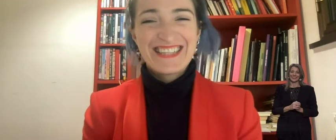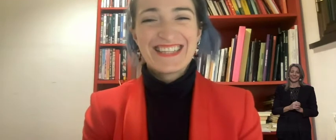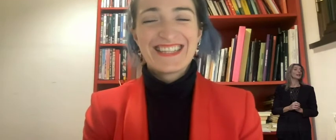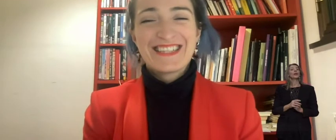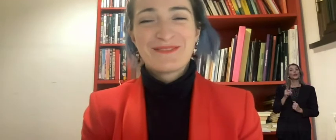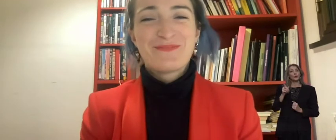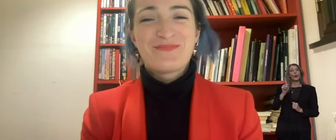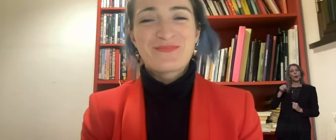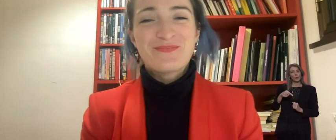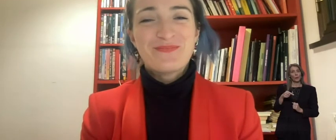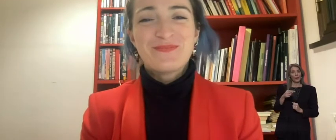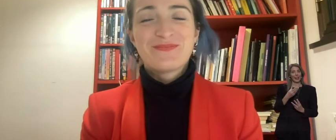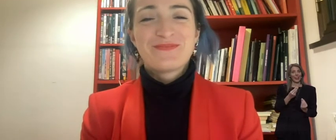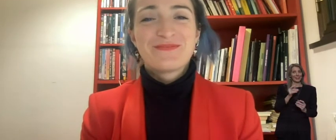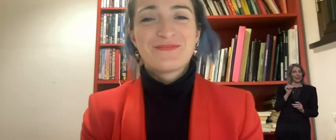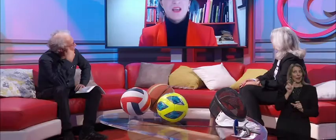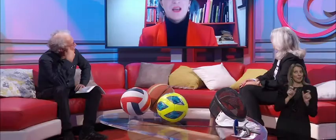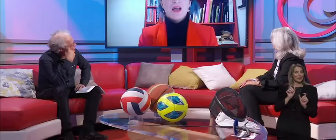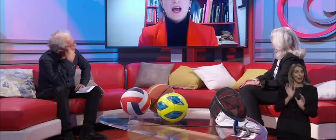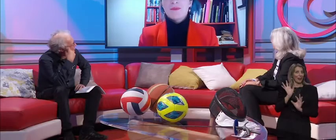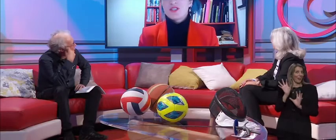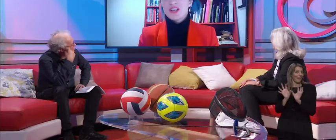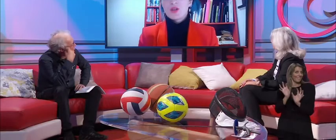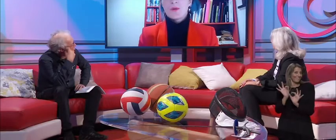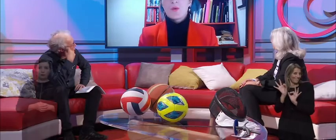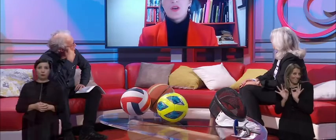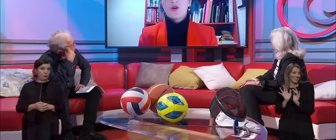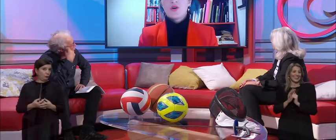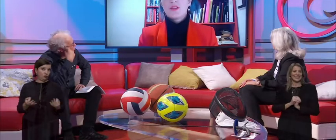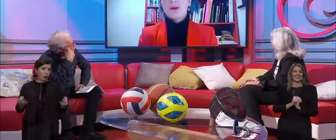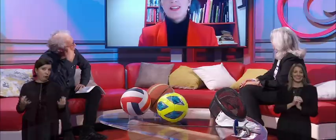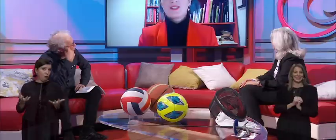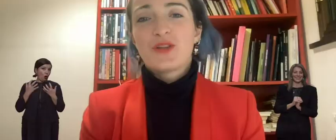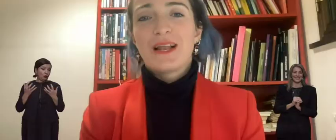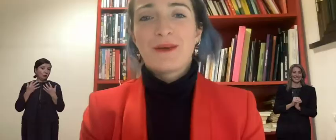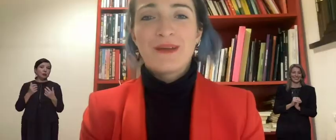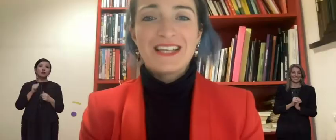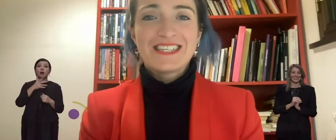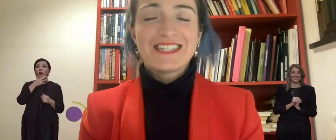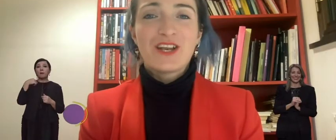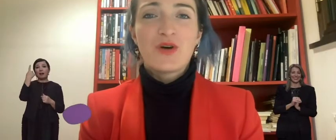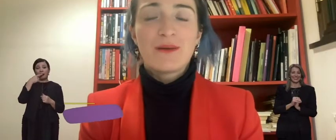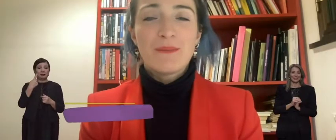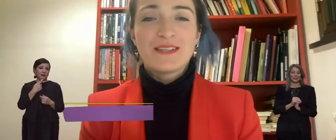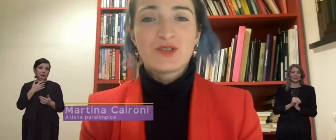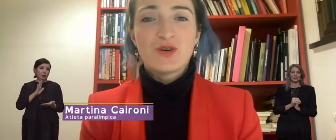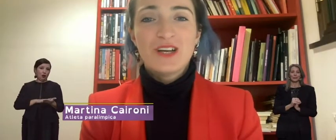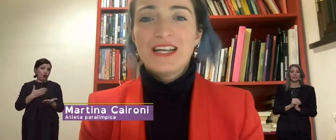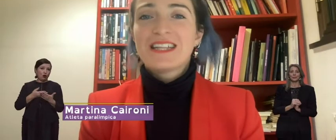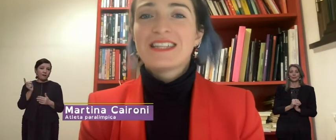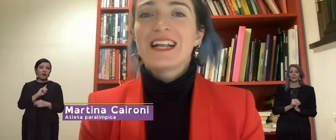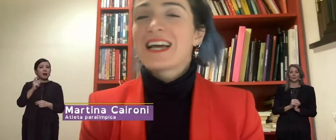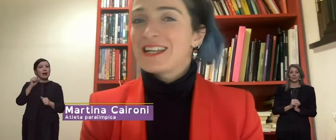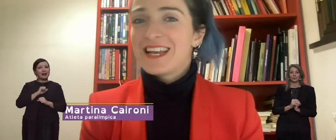Sei anche molto corteggiata? Ah beh certo, ma quello non dipende solo dalla mia bellezza esteriore ma penso